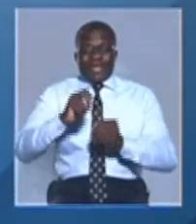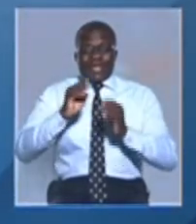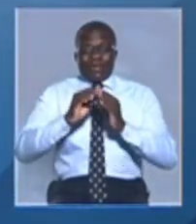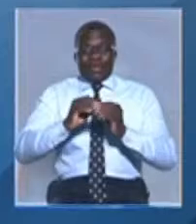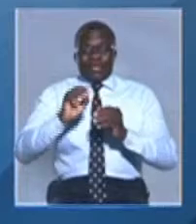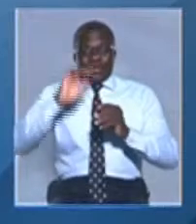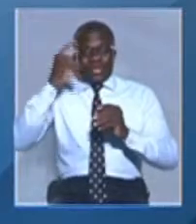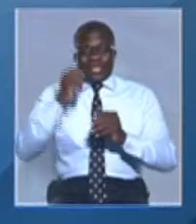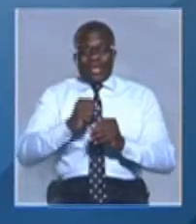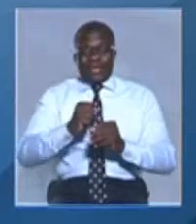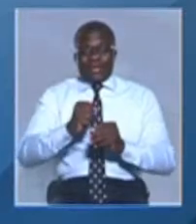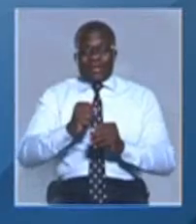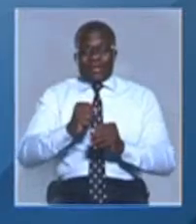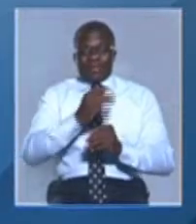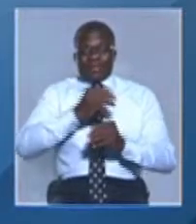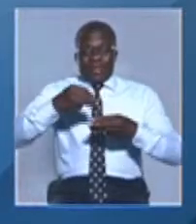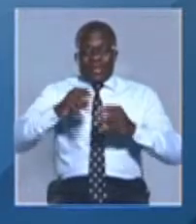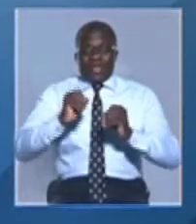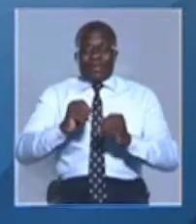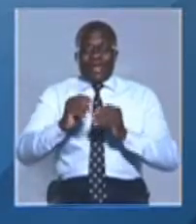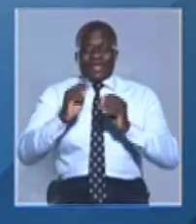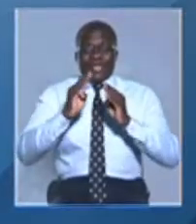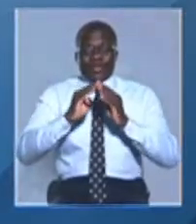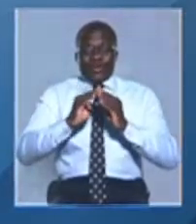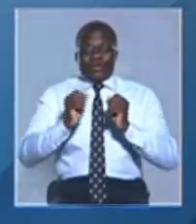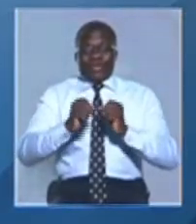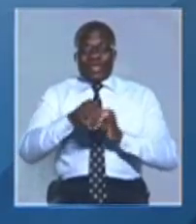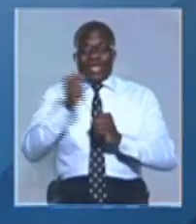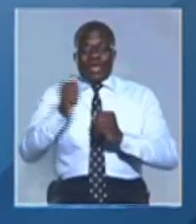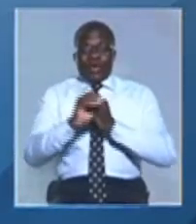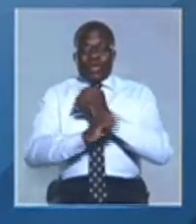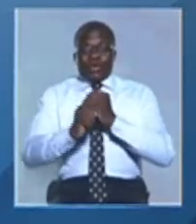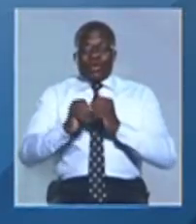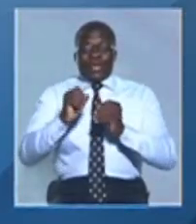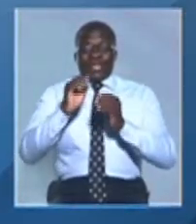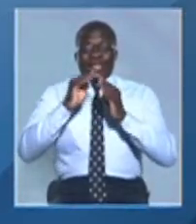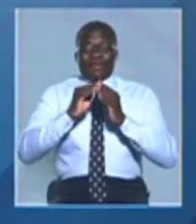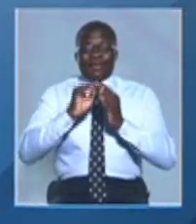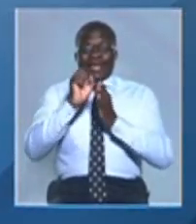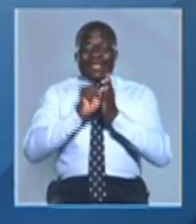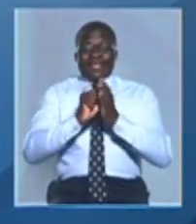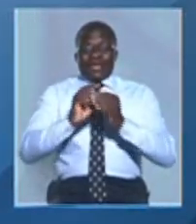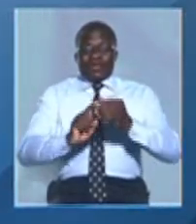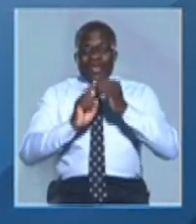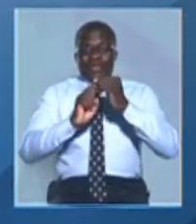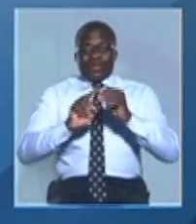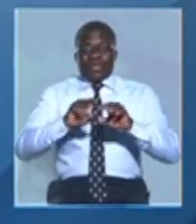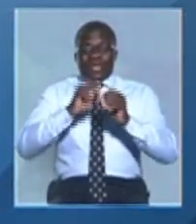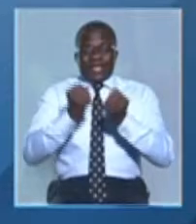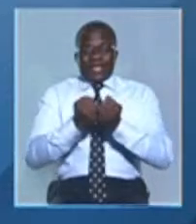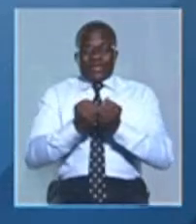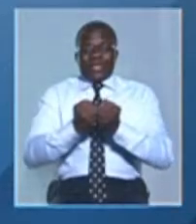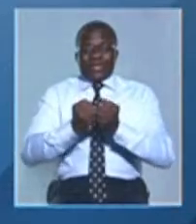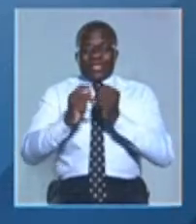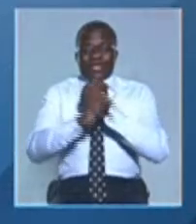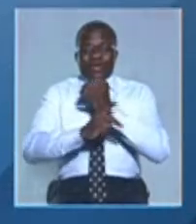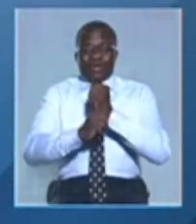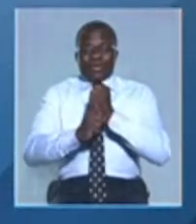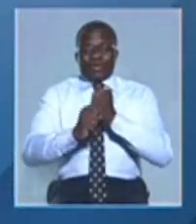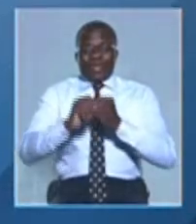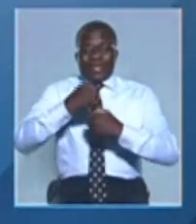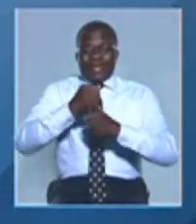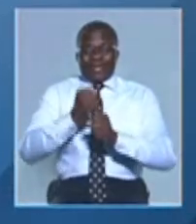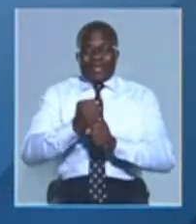l'État, SOPI, les marchés urbains et communaux des villes à statut particulier à des sociétés de patrimoine à